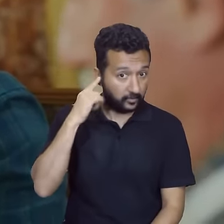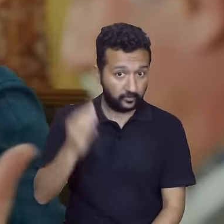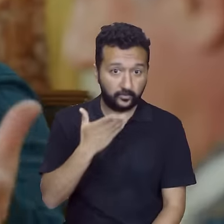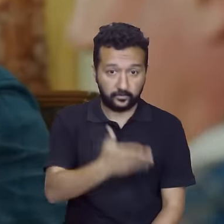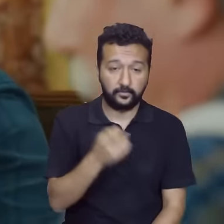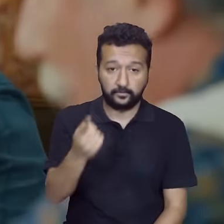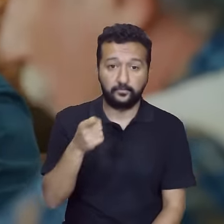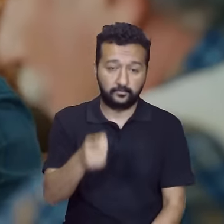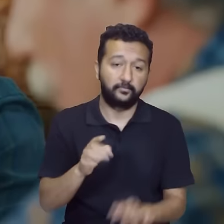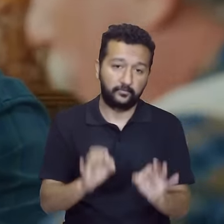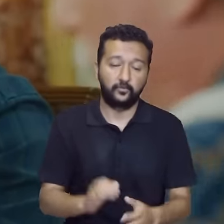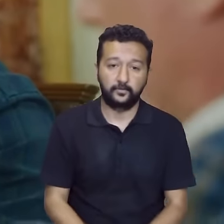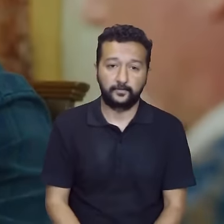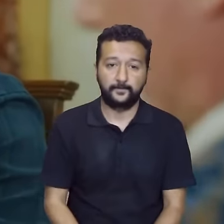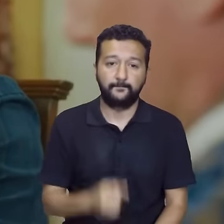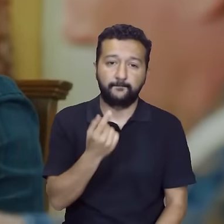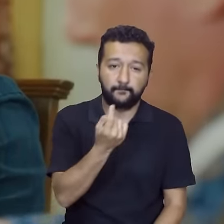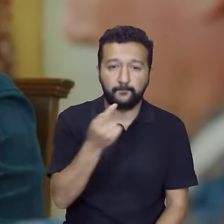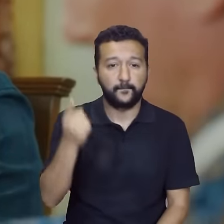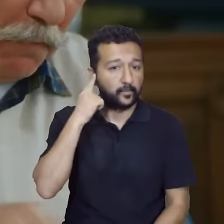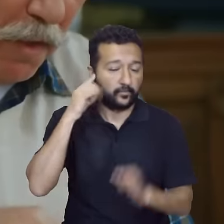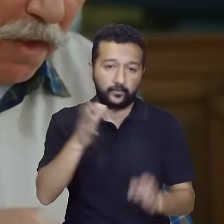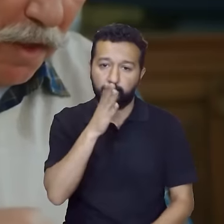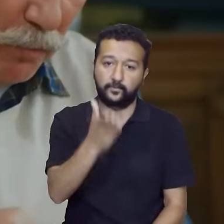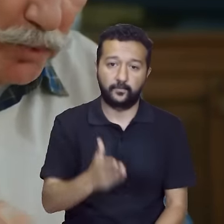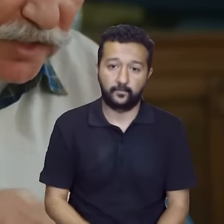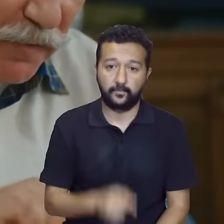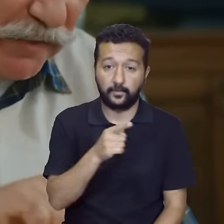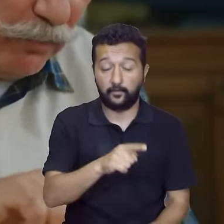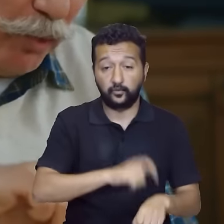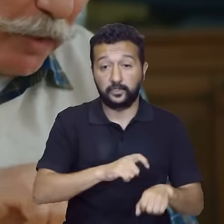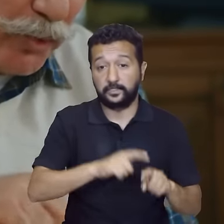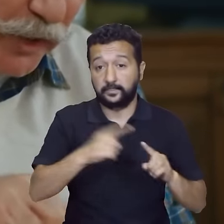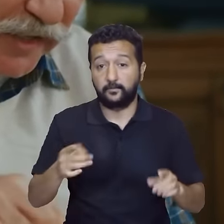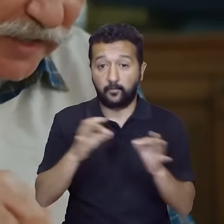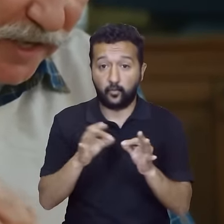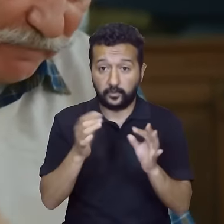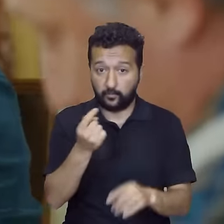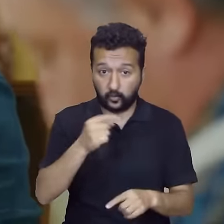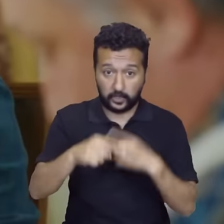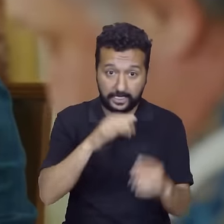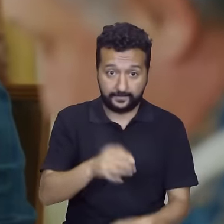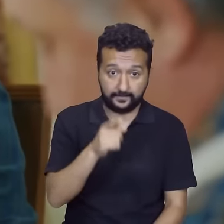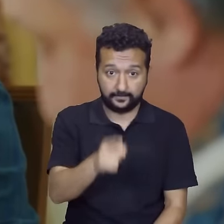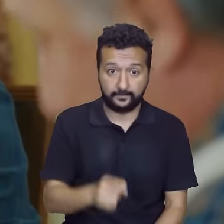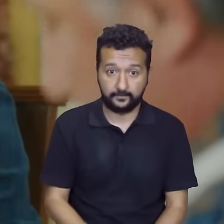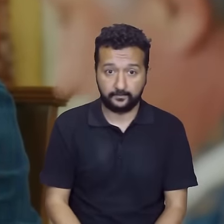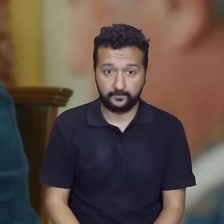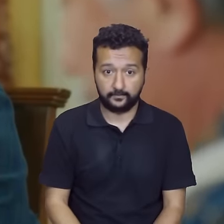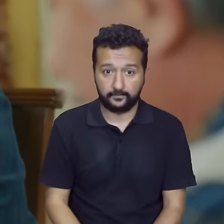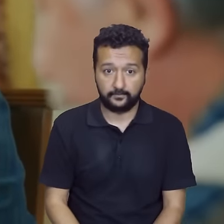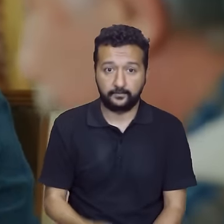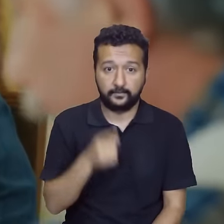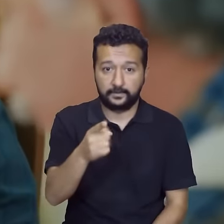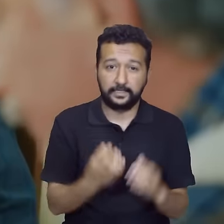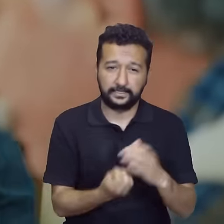ya. Bir de işte inci boncuğu meşhur biliyorsun. Ha, bunca zaman bohumda boncuk aradın yani. Şener'in gözler açıldı.